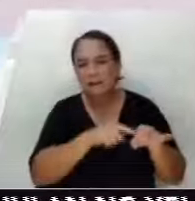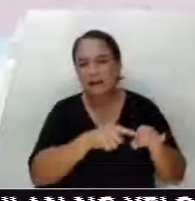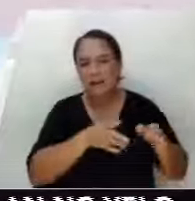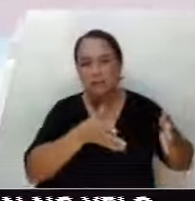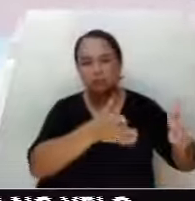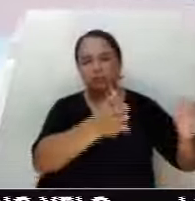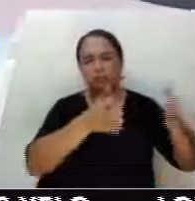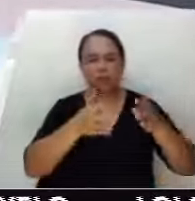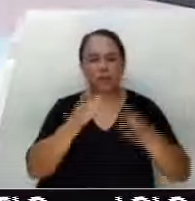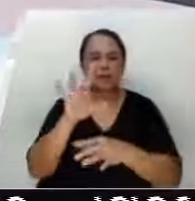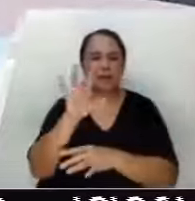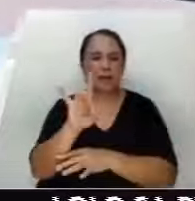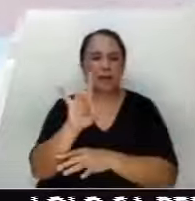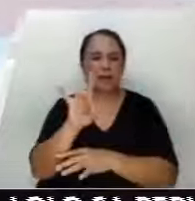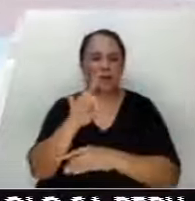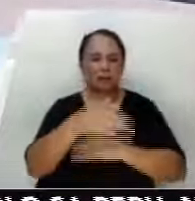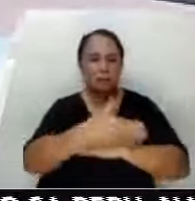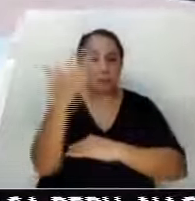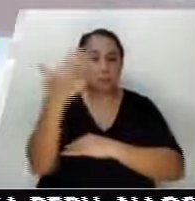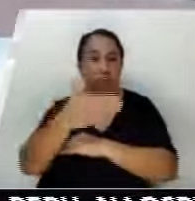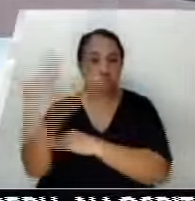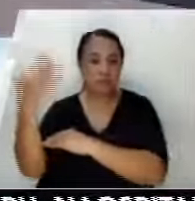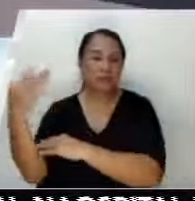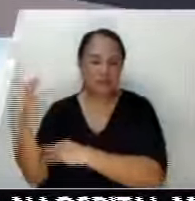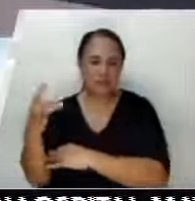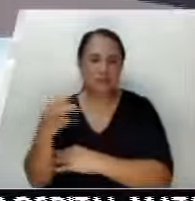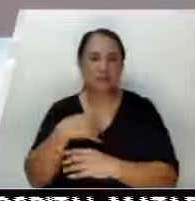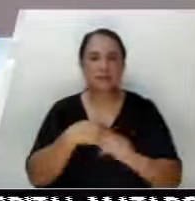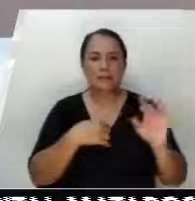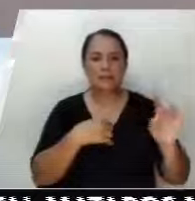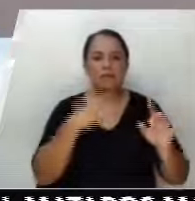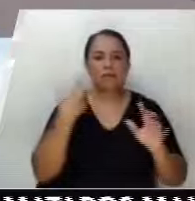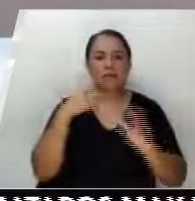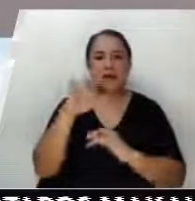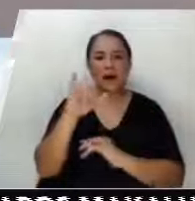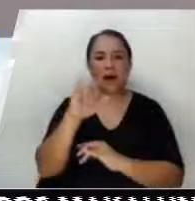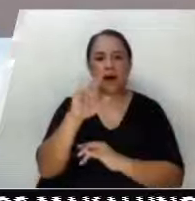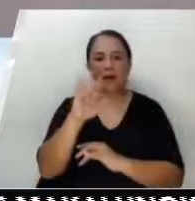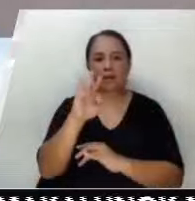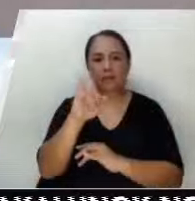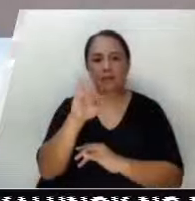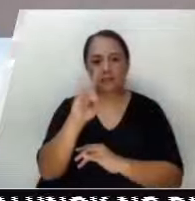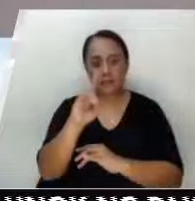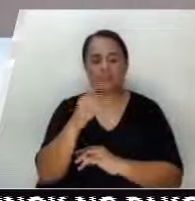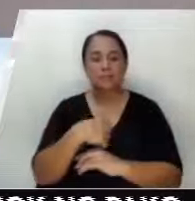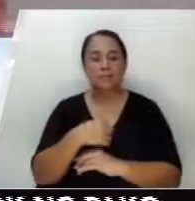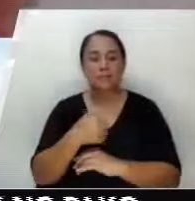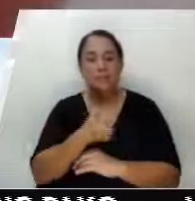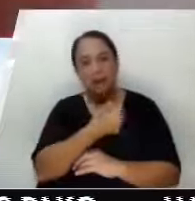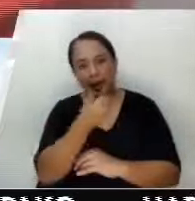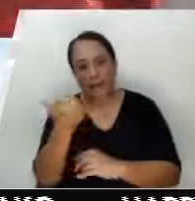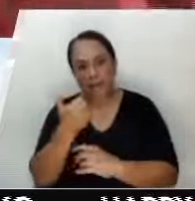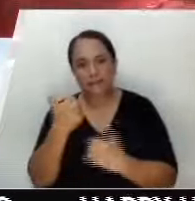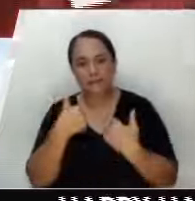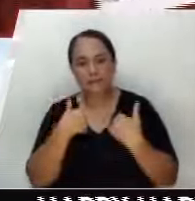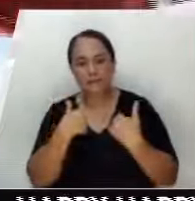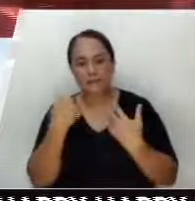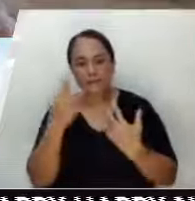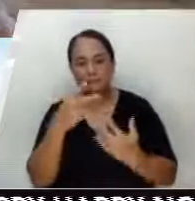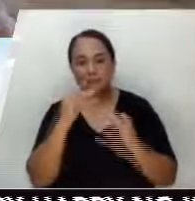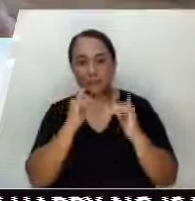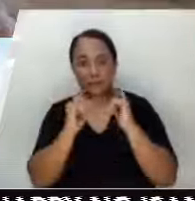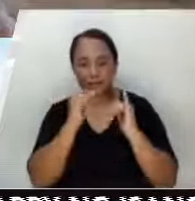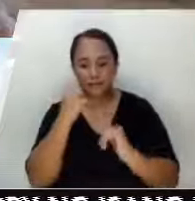toll gate, 3 dito para sa mga RFID. Ito ang bahagi ng isa ng ating naging pahayag kanina.